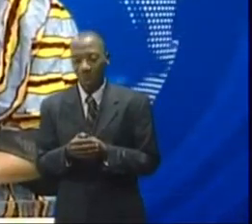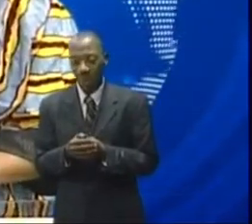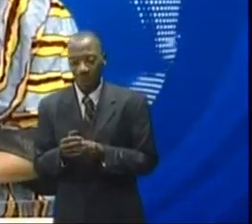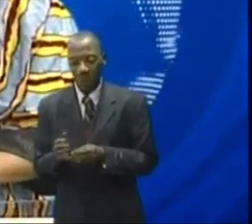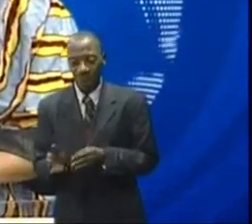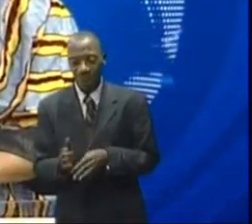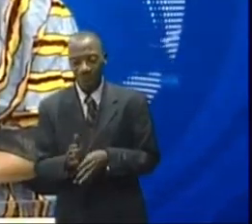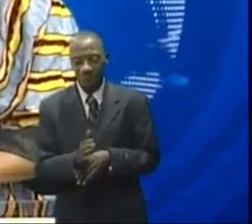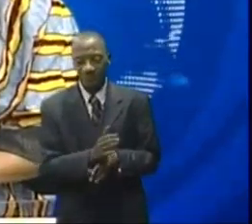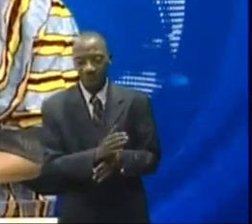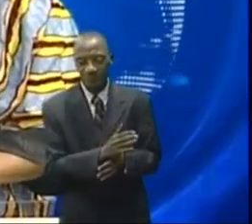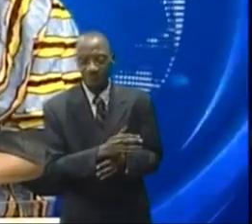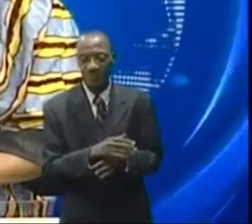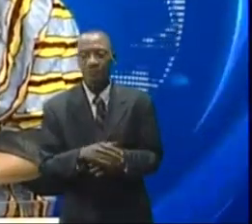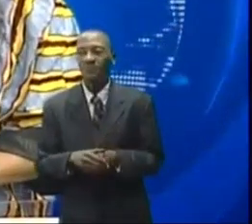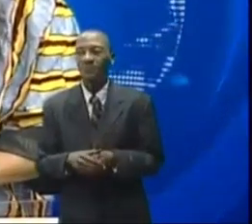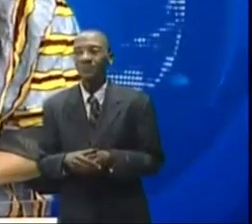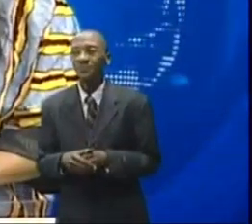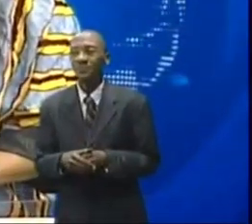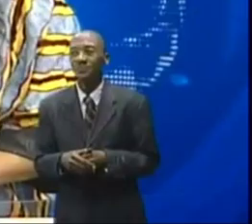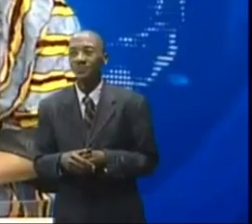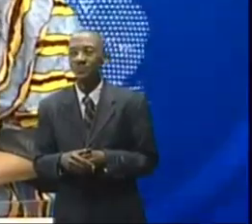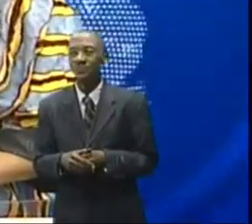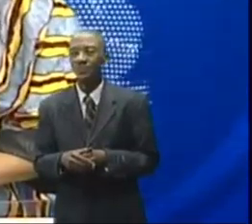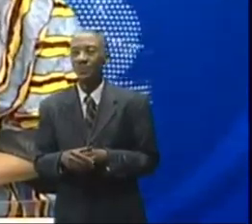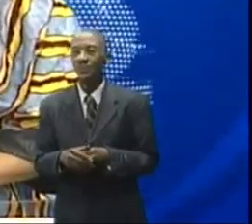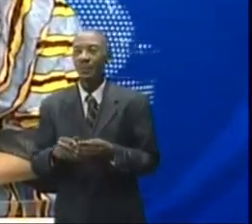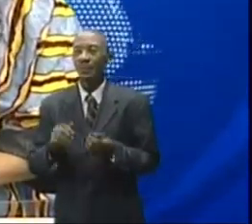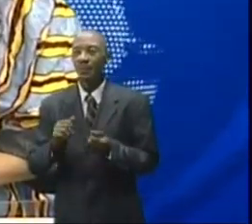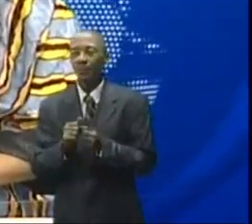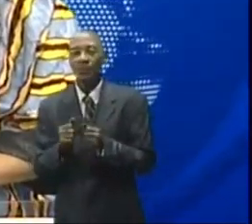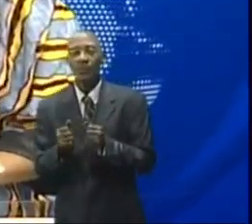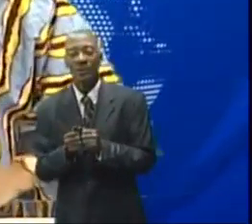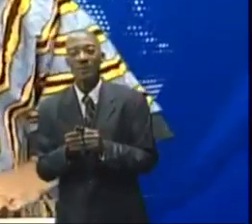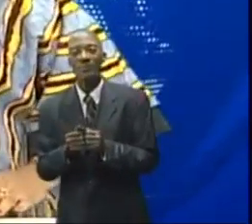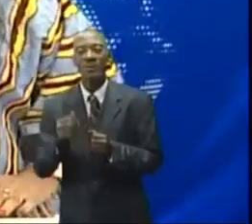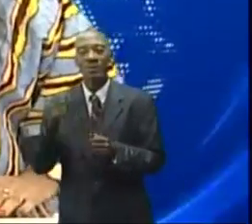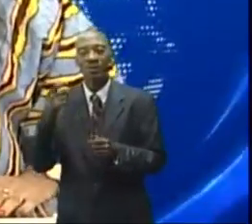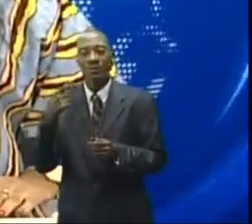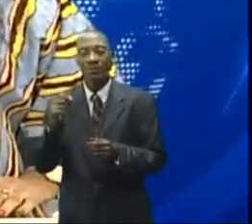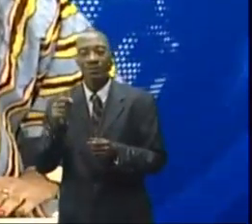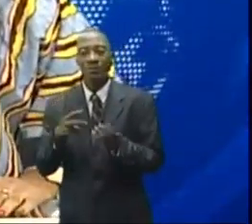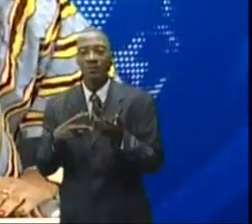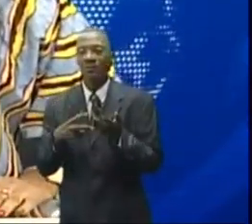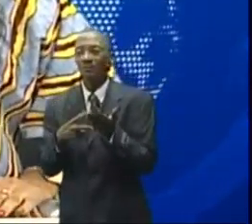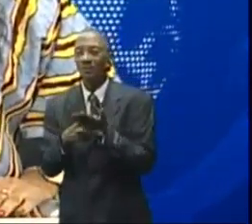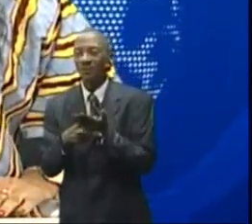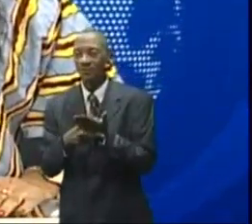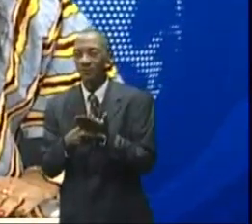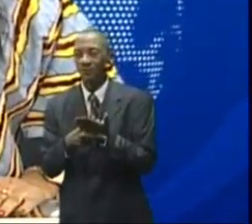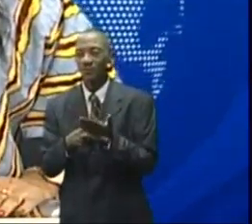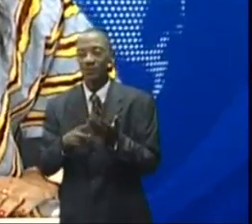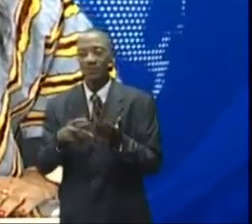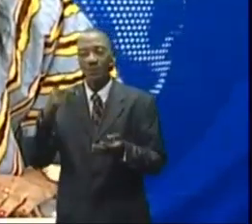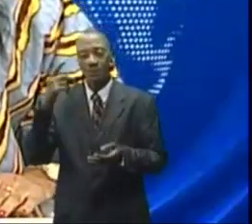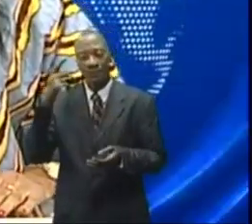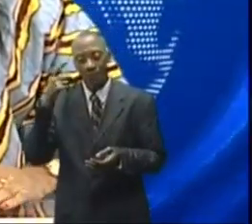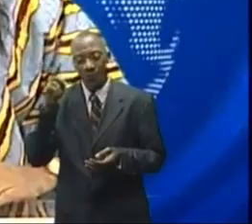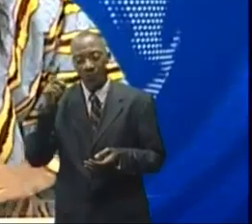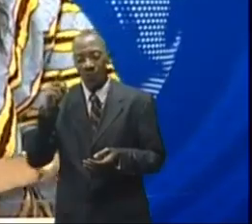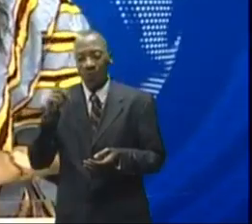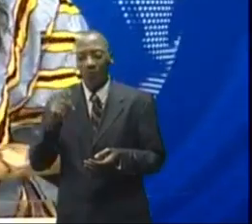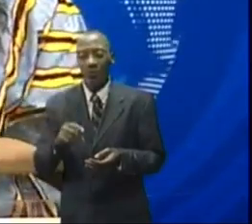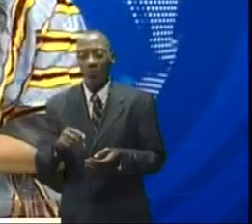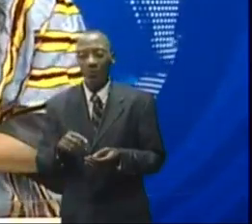Digital de facture de la régie des eaux désormais disponible en RDC. Le ministre des Ressources hydrauliques et électricité, Olivier